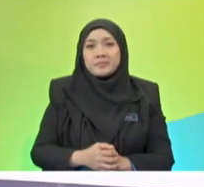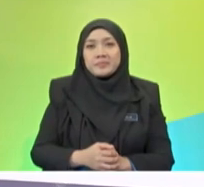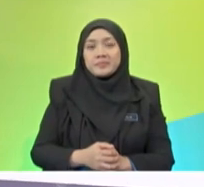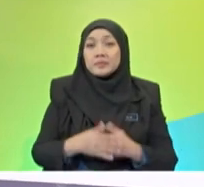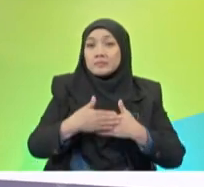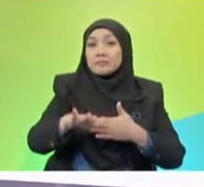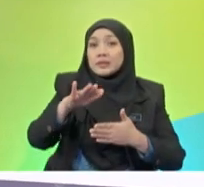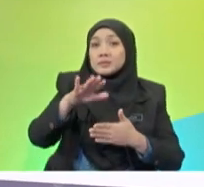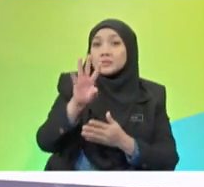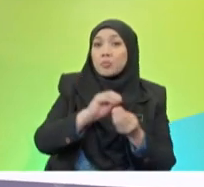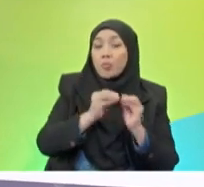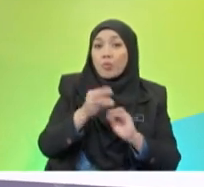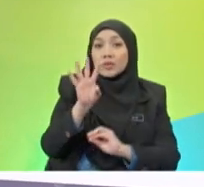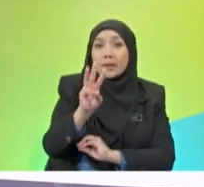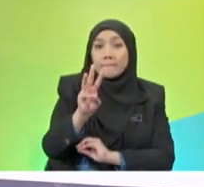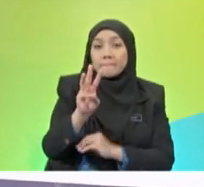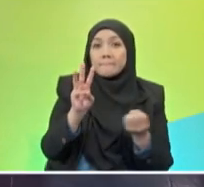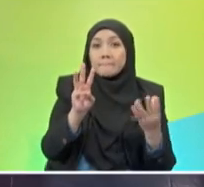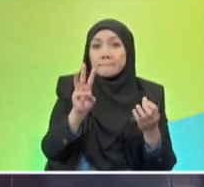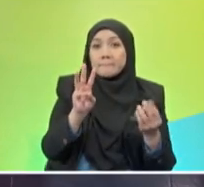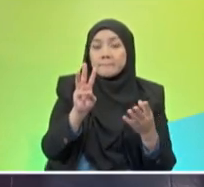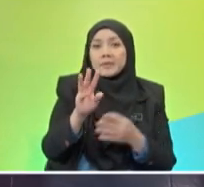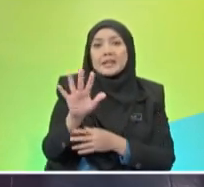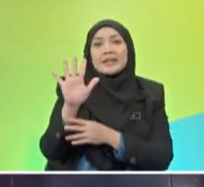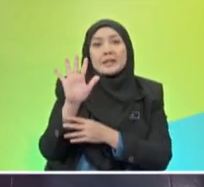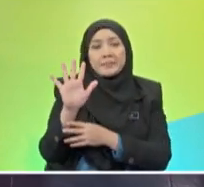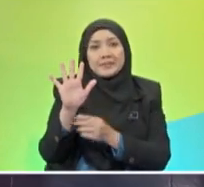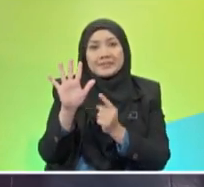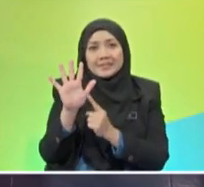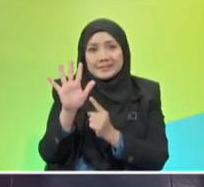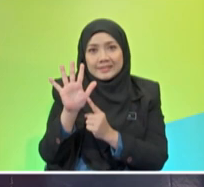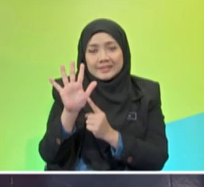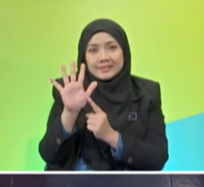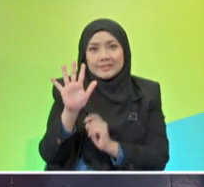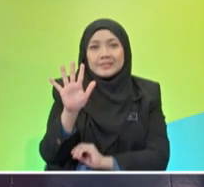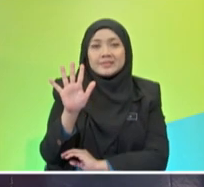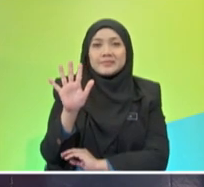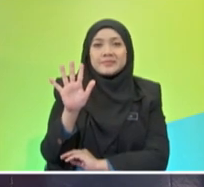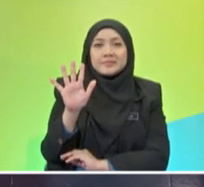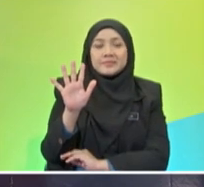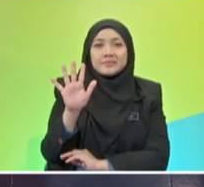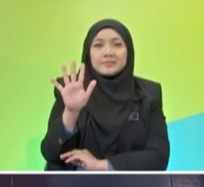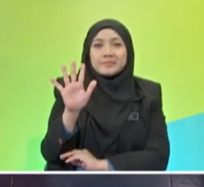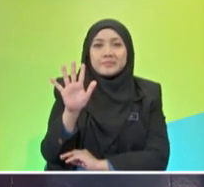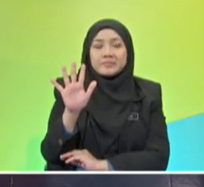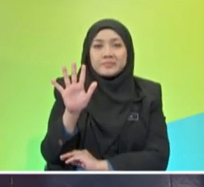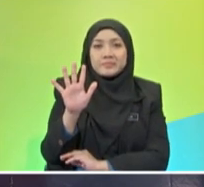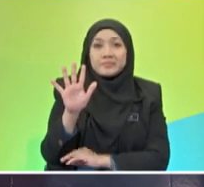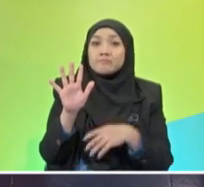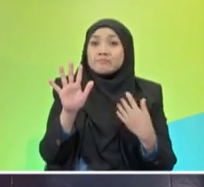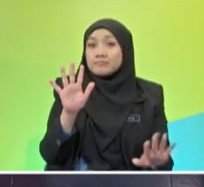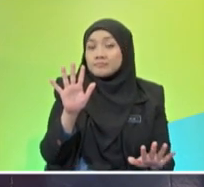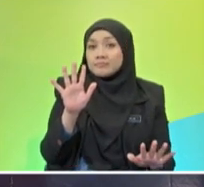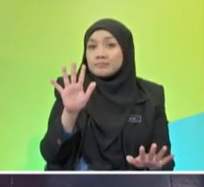Selepas 6, angkat tangan berapa tu? 5. Betul. Pandai. Selepas 5